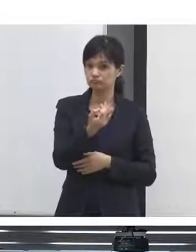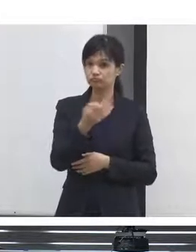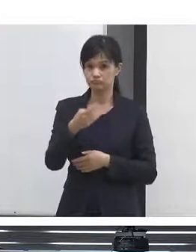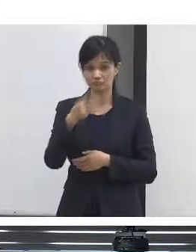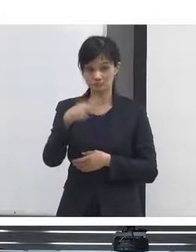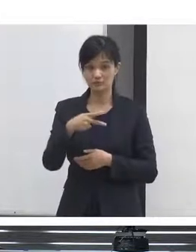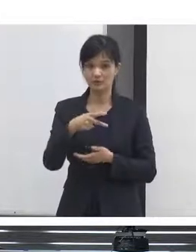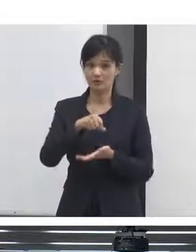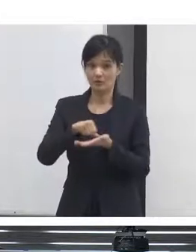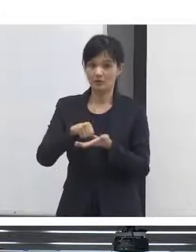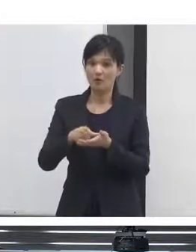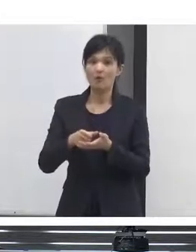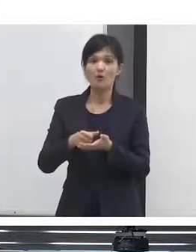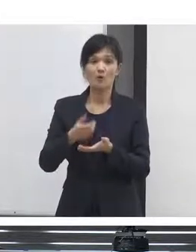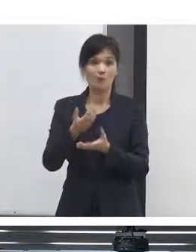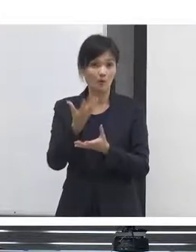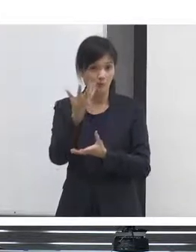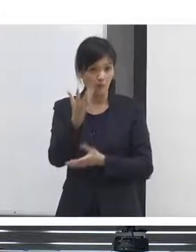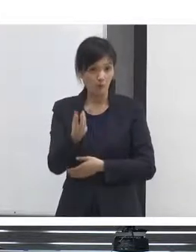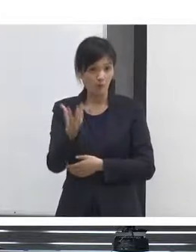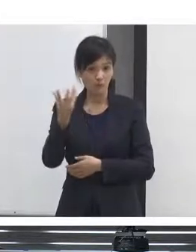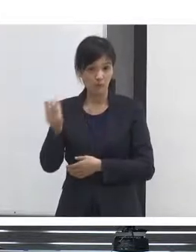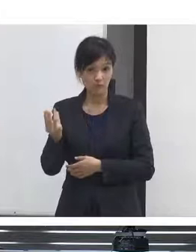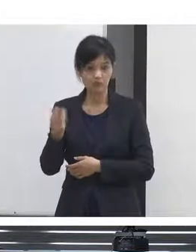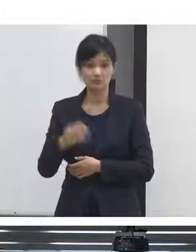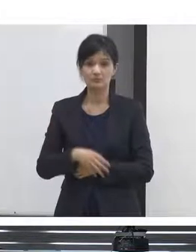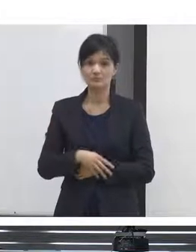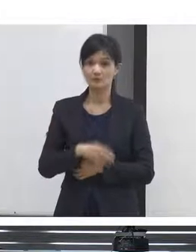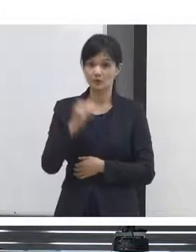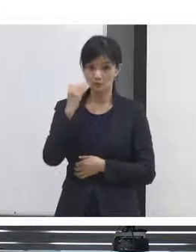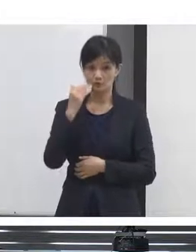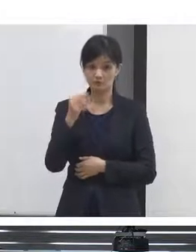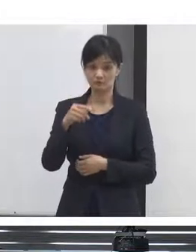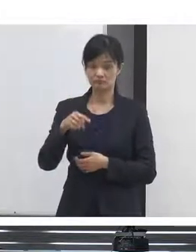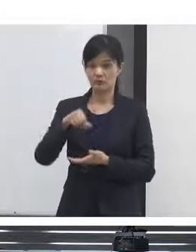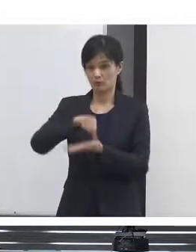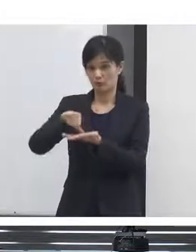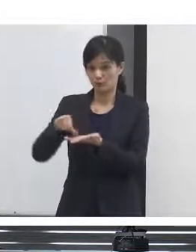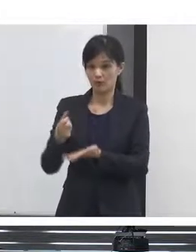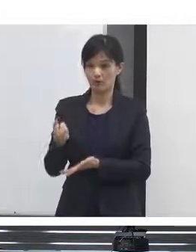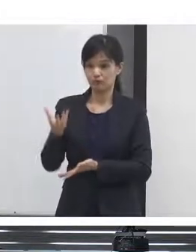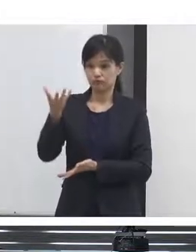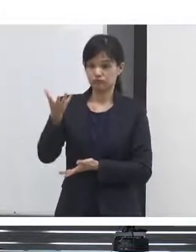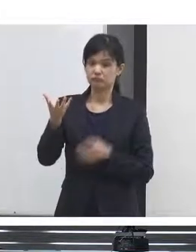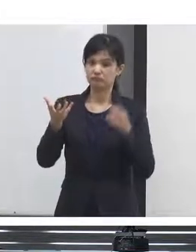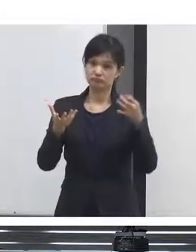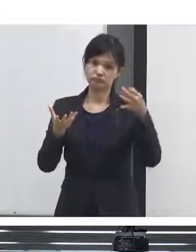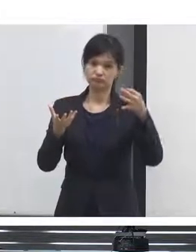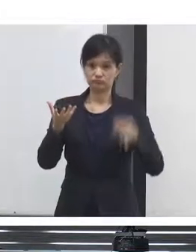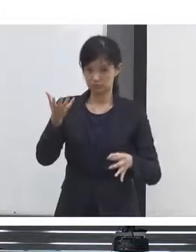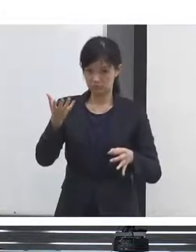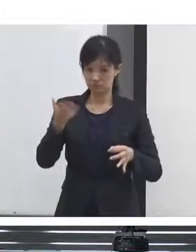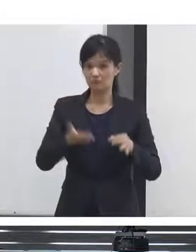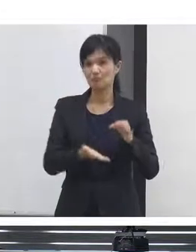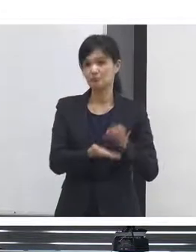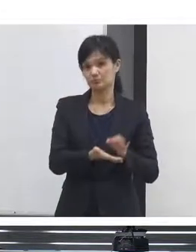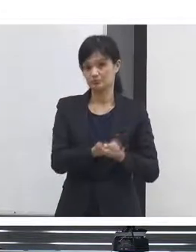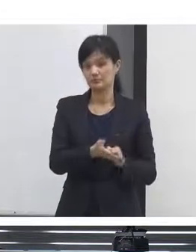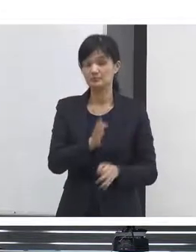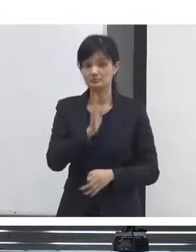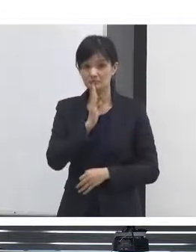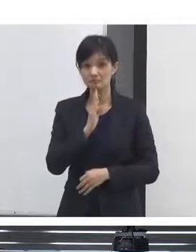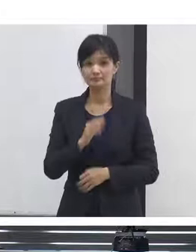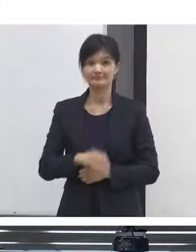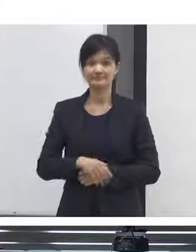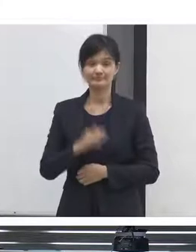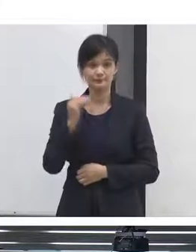产量跟价格之间关系，事实上透露的一个微妙的关系，就是说产量越高，那这个价格当然就越便宜。那它有可能是当季的食物、哦、那